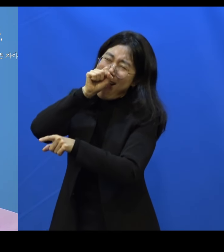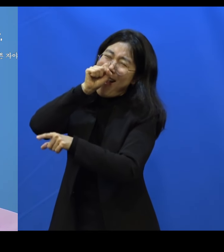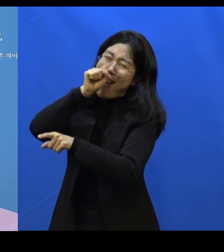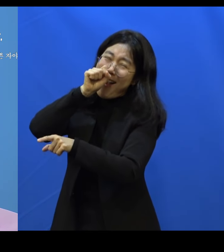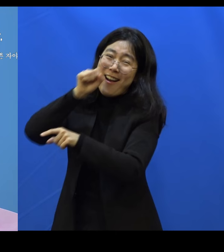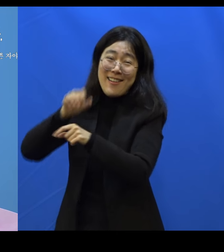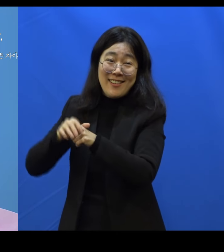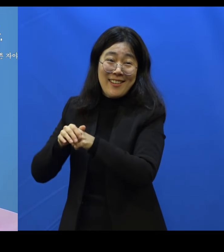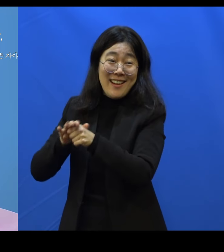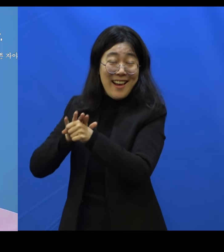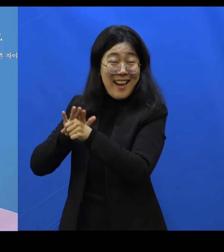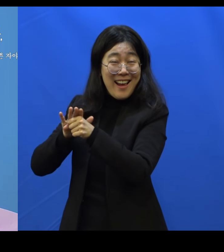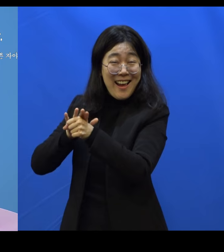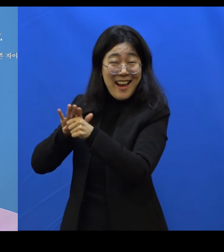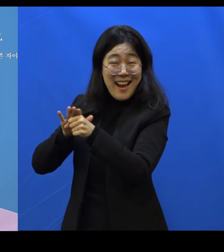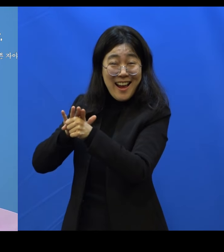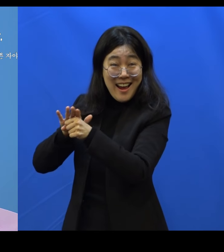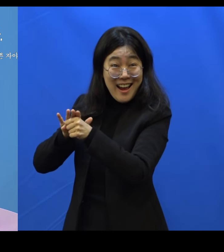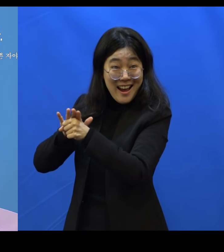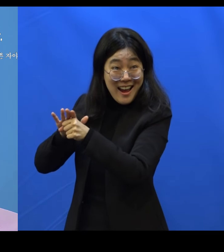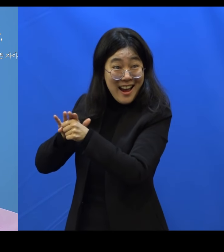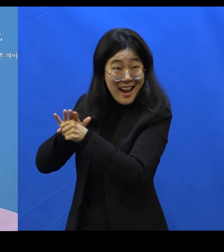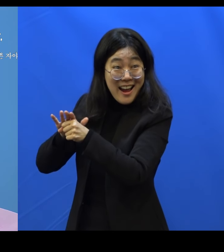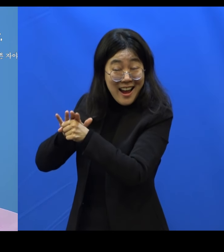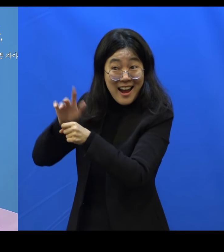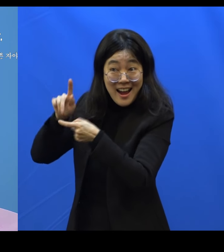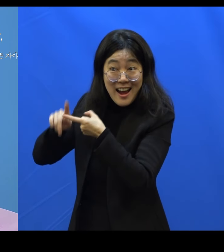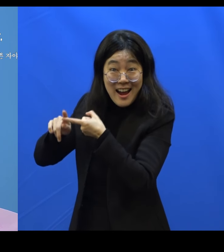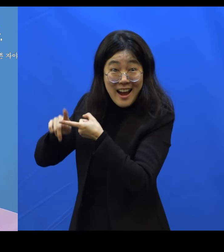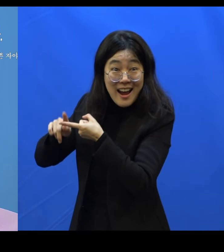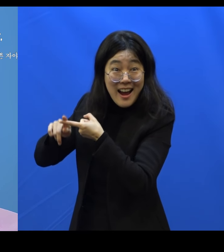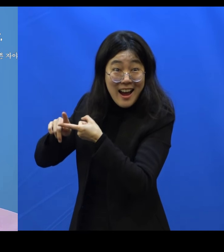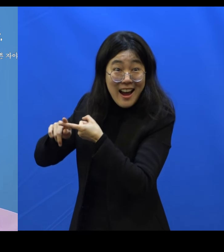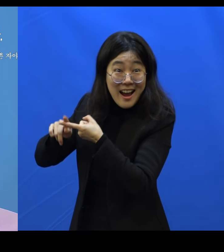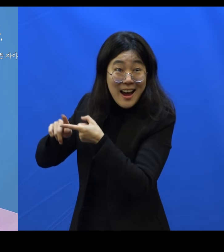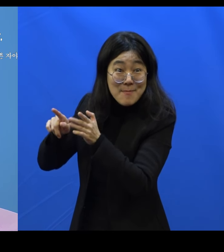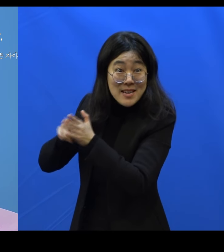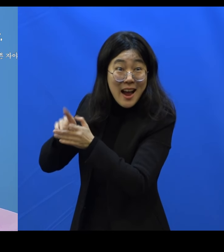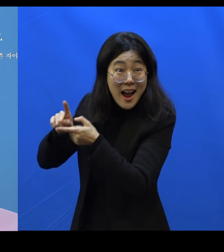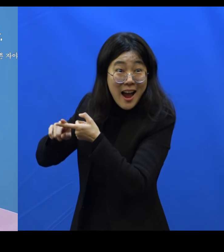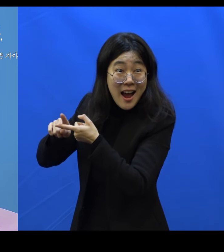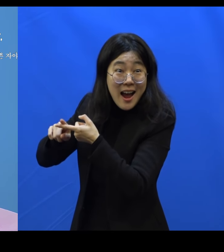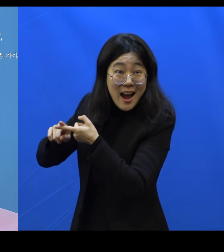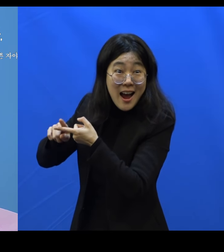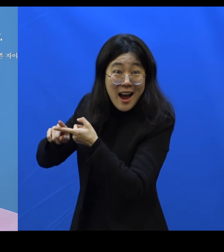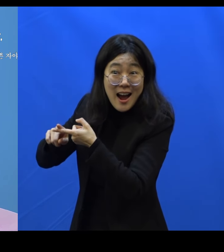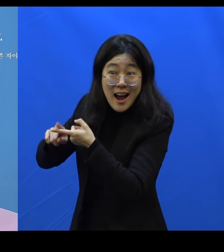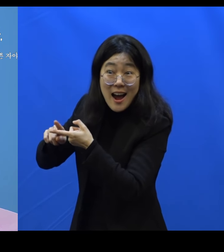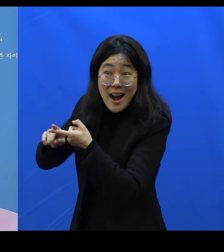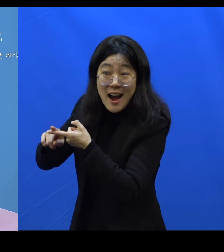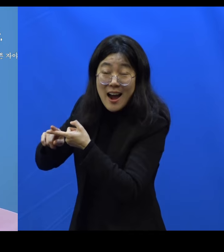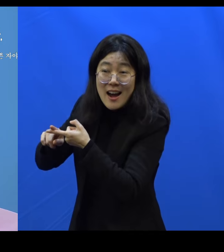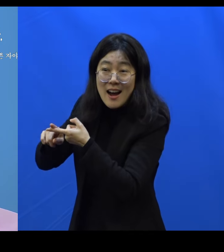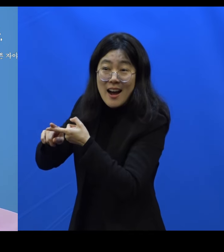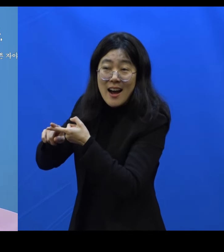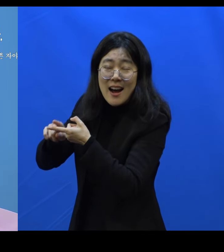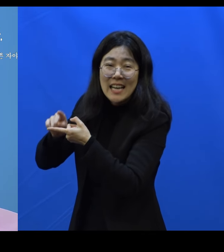그 사랑의 감정을 느끼는 그 상태로만 있으면 안 돼요. 여러분, 신앙이 이기적으로 흐르기가 매우